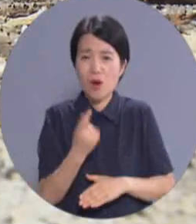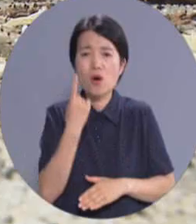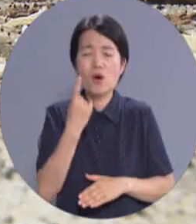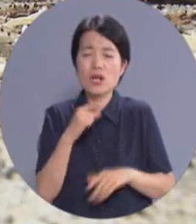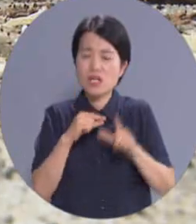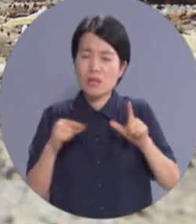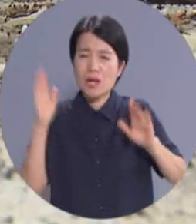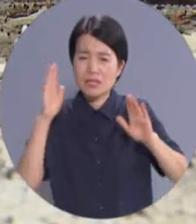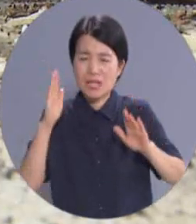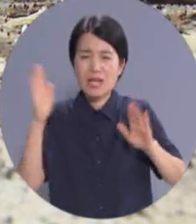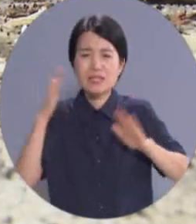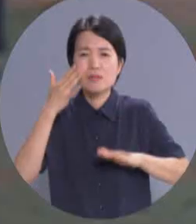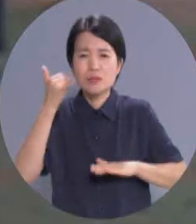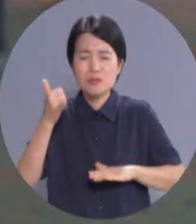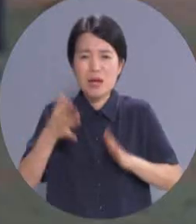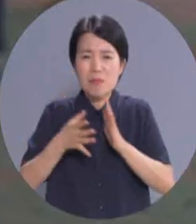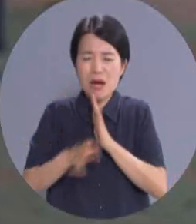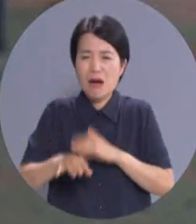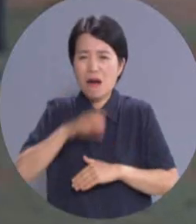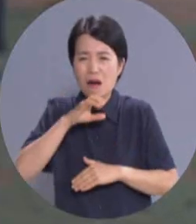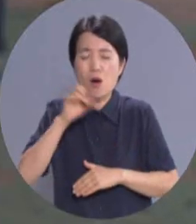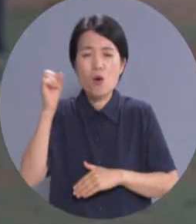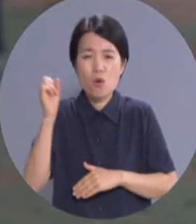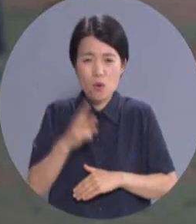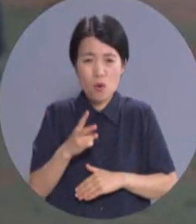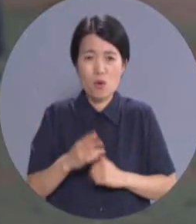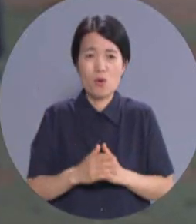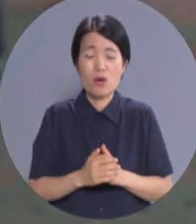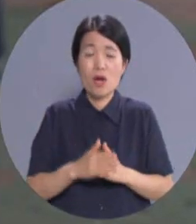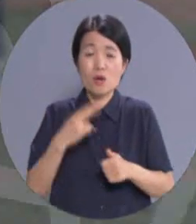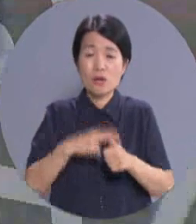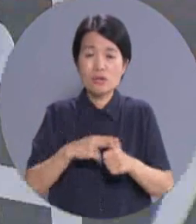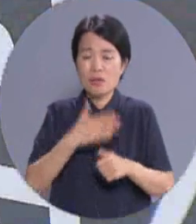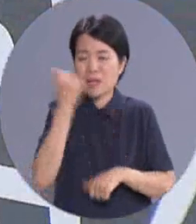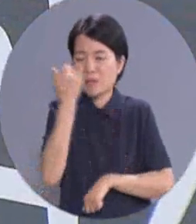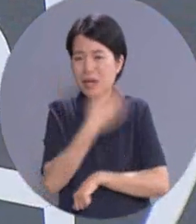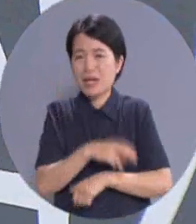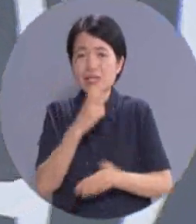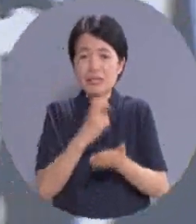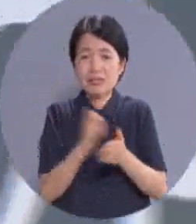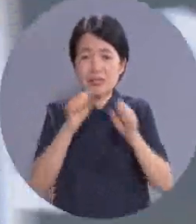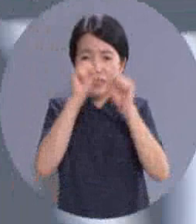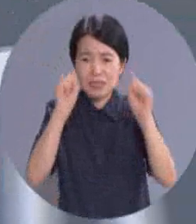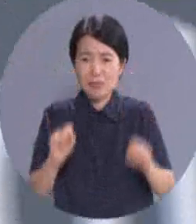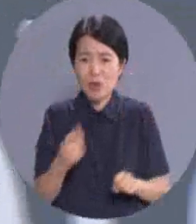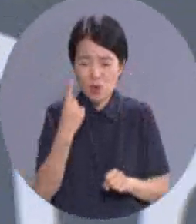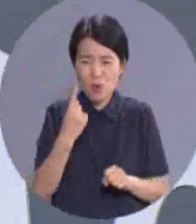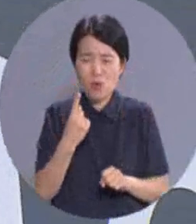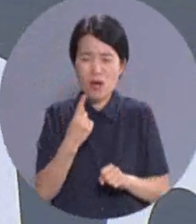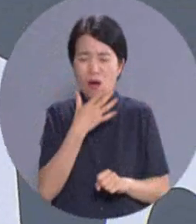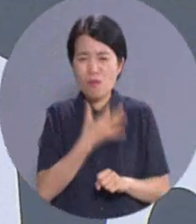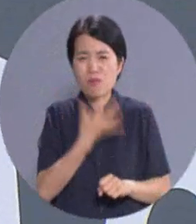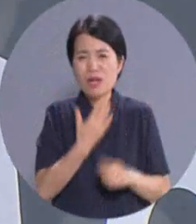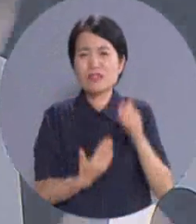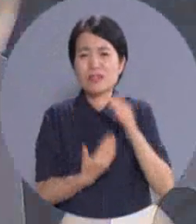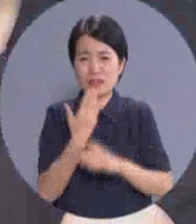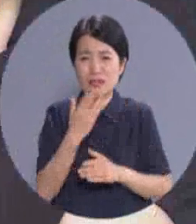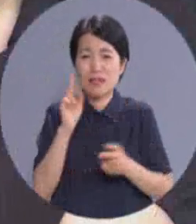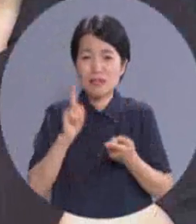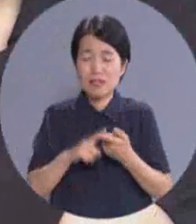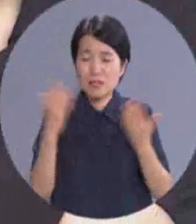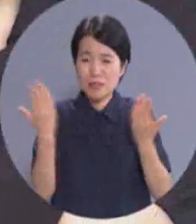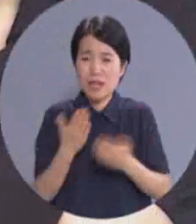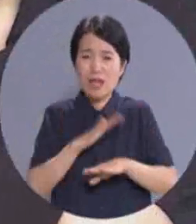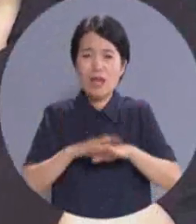일부 학생과 학부모의 악성 민원뿐만 아니라 교권을 외면한 제도와 시스템이 비전엔 참극이라며 이에 대한